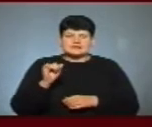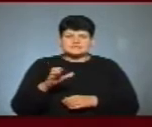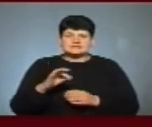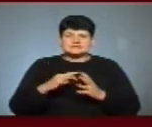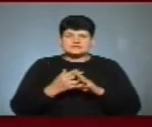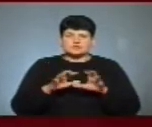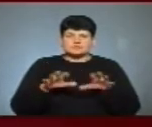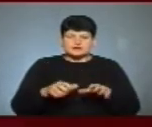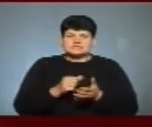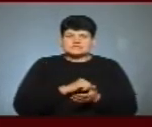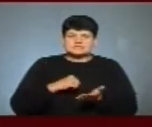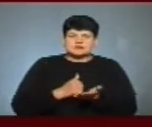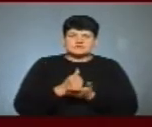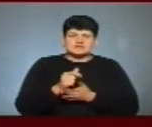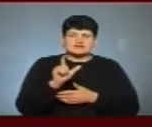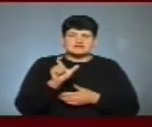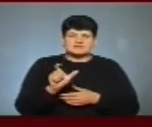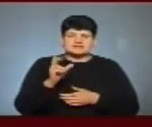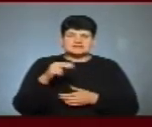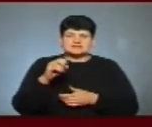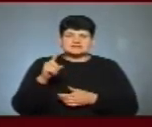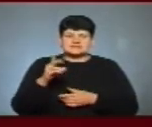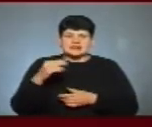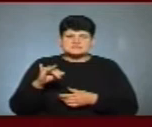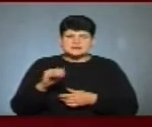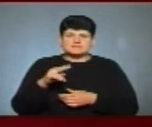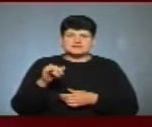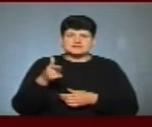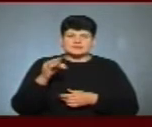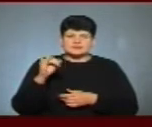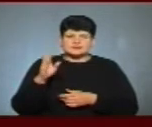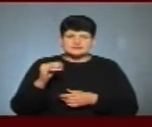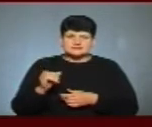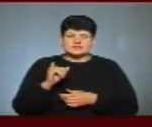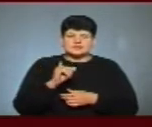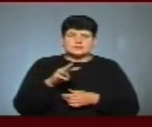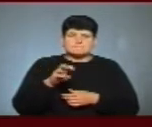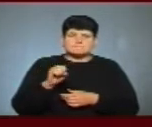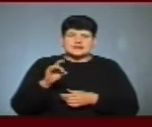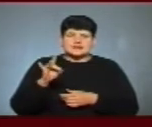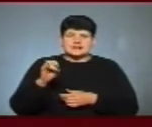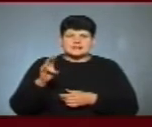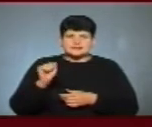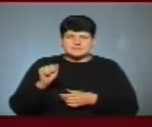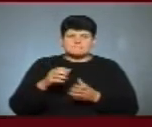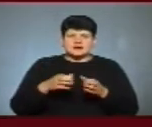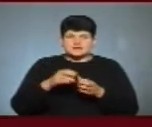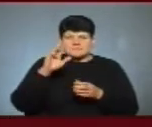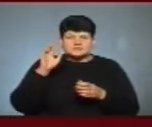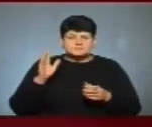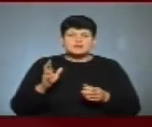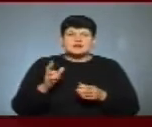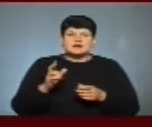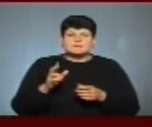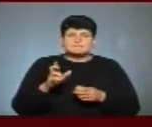громаді переміг самовисуванець Євген Здебський. У Підгаєцькій міській громаді переміг Ігор Мерена від партії «Батьківщина». Головою